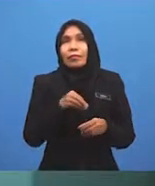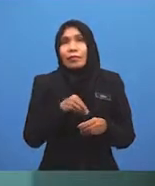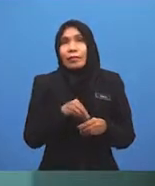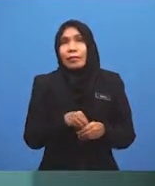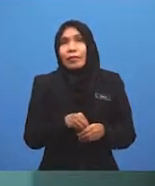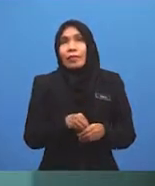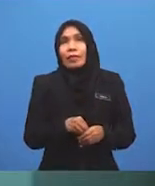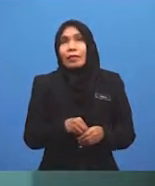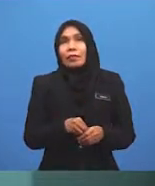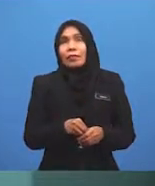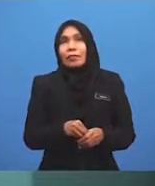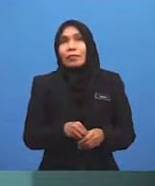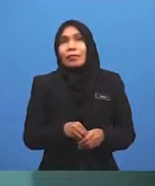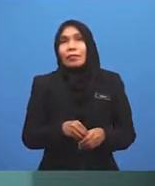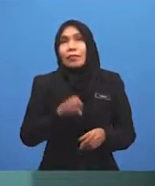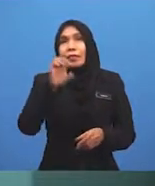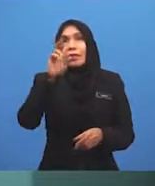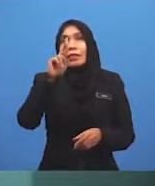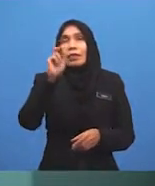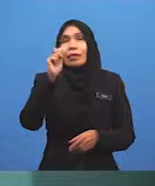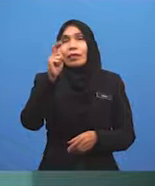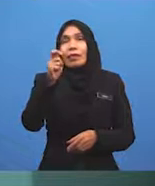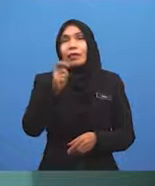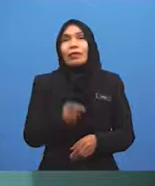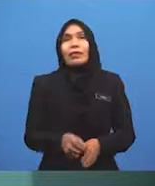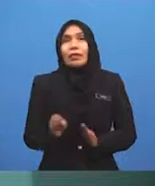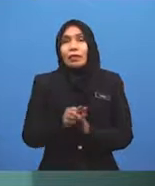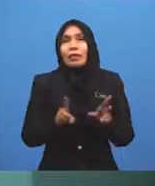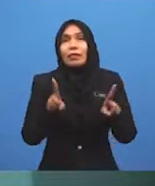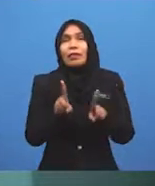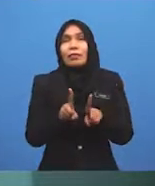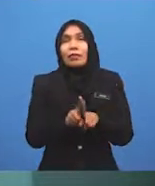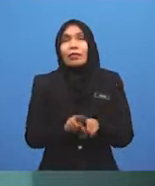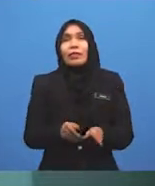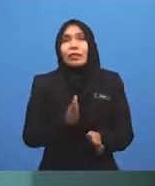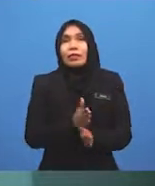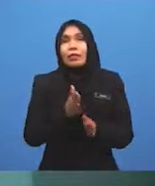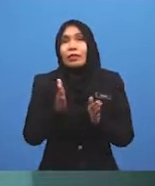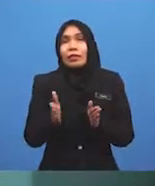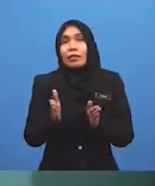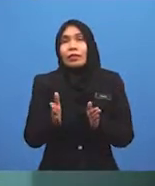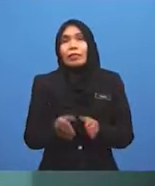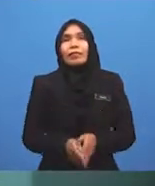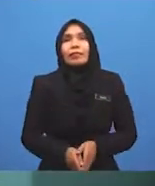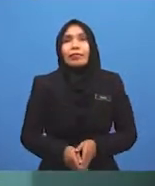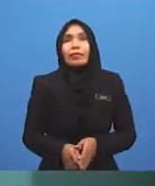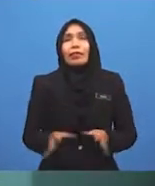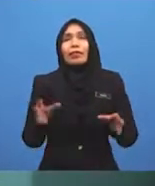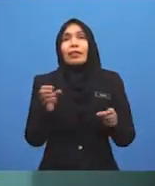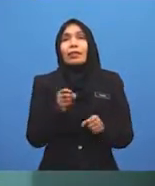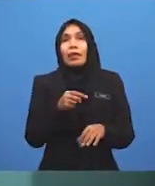sesama jiran. Segala salah faham dapat diredakan melalui